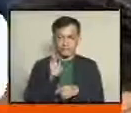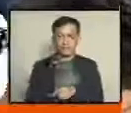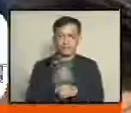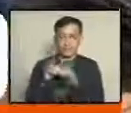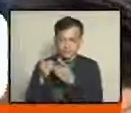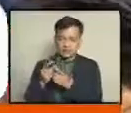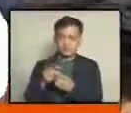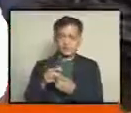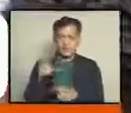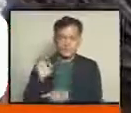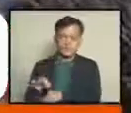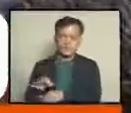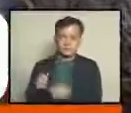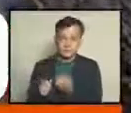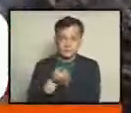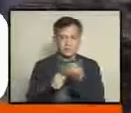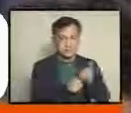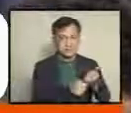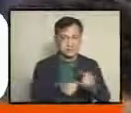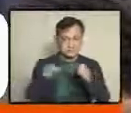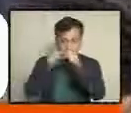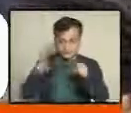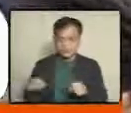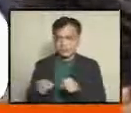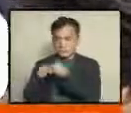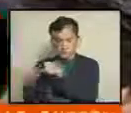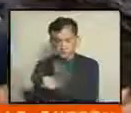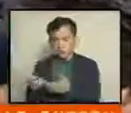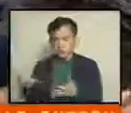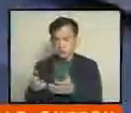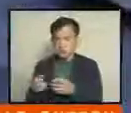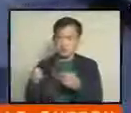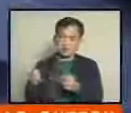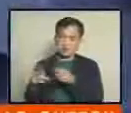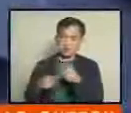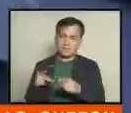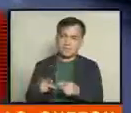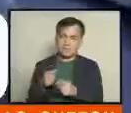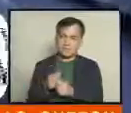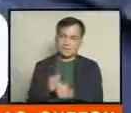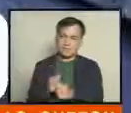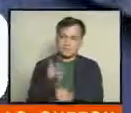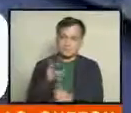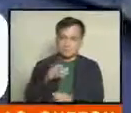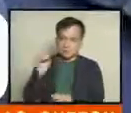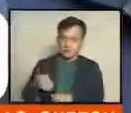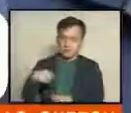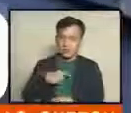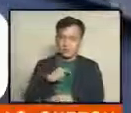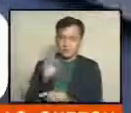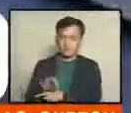force will assist the stations kung saan yung na-assist na talagang sobra ng tao. Ibig sabihin, 50% of our force